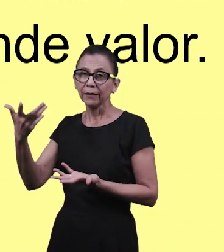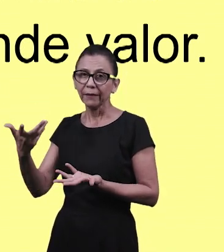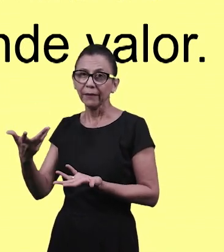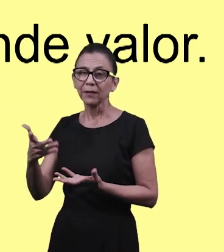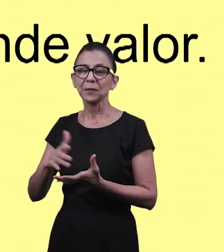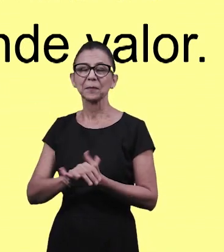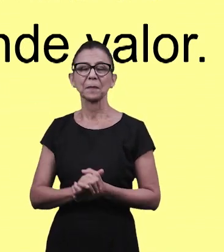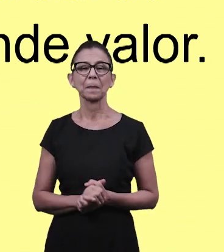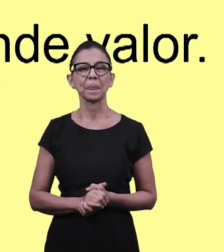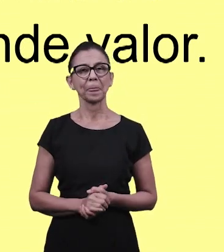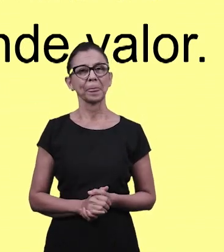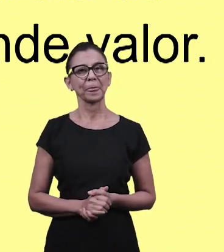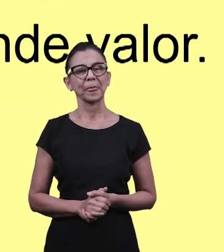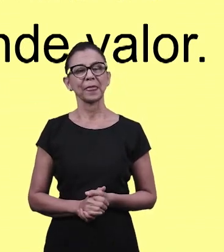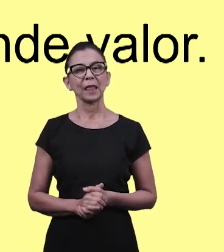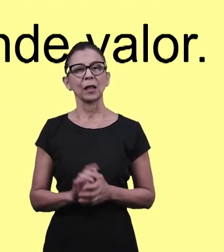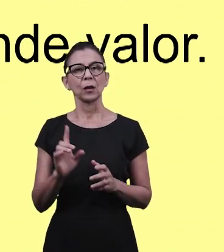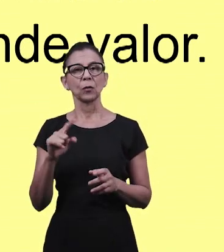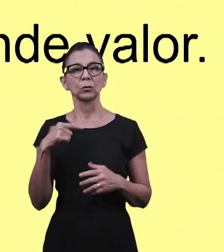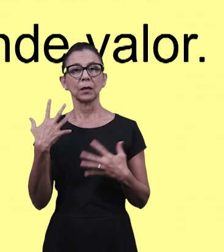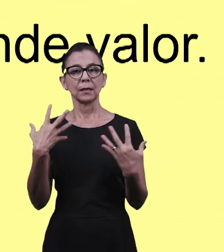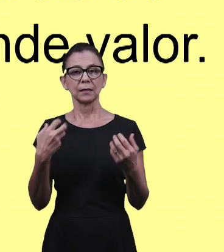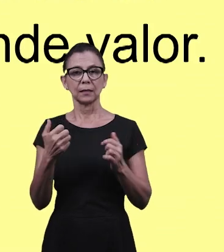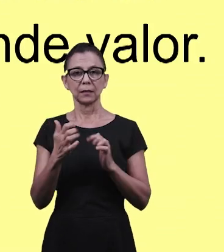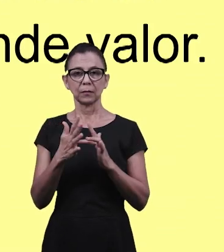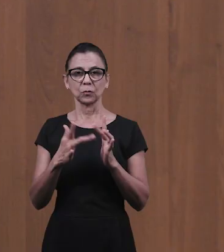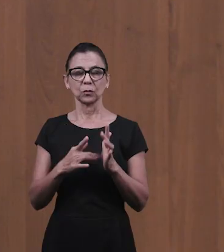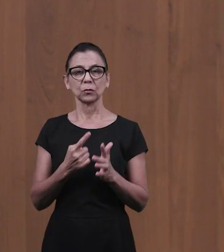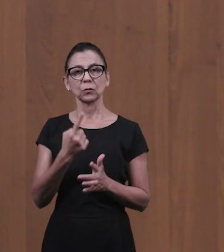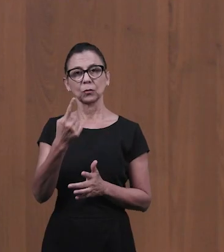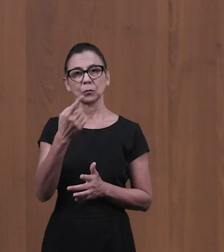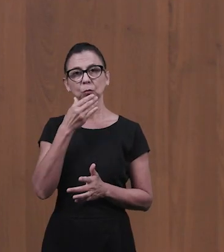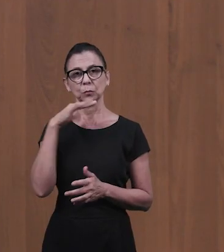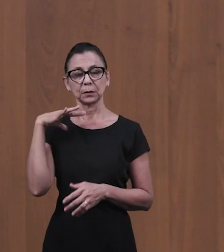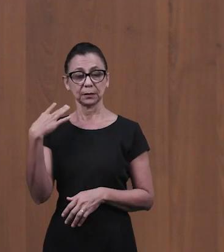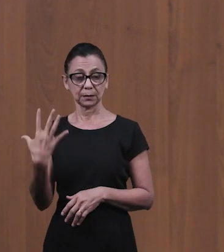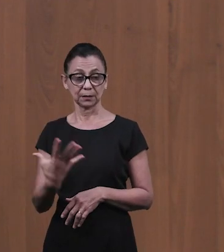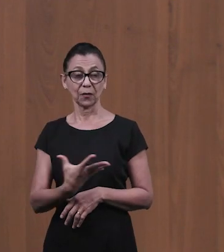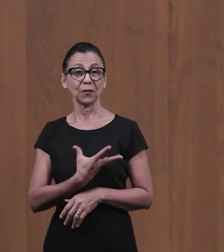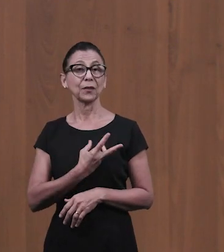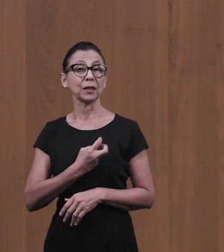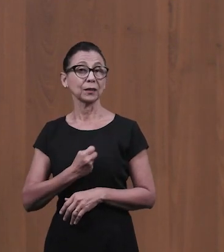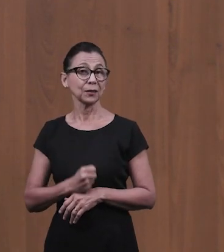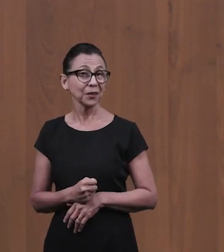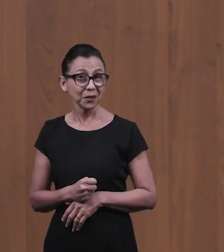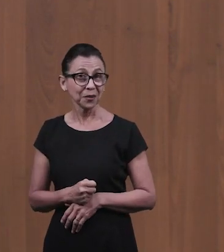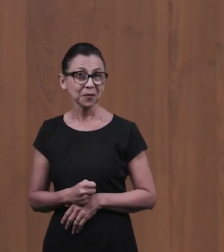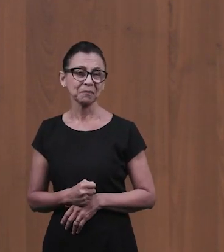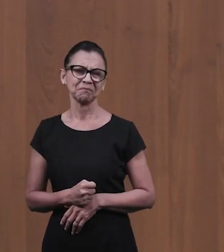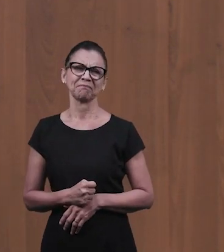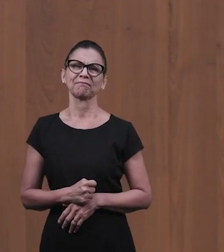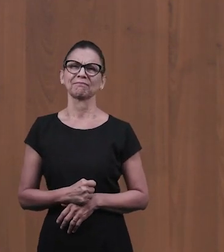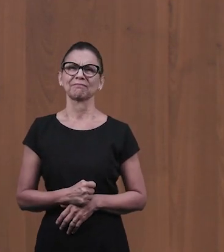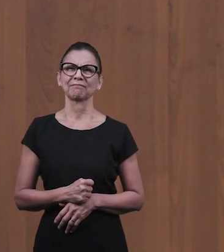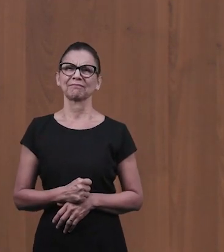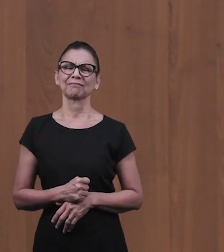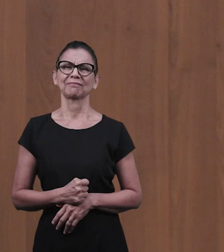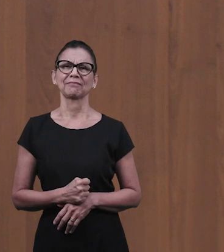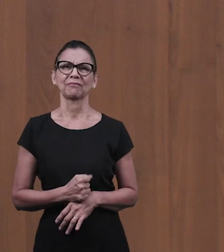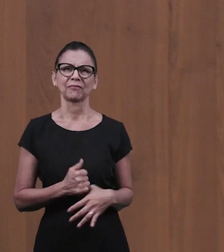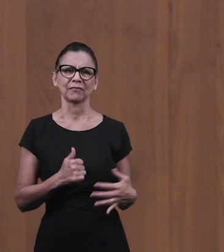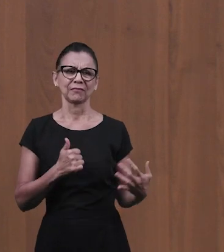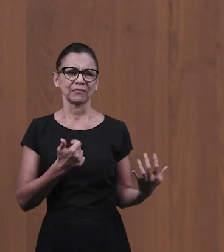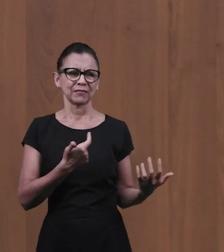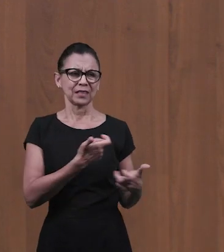notre Sauveur, les choses de ce monde qui nous donnions de la valeur et qui nous empêchaient de servir